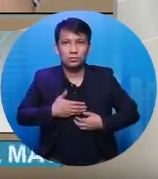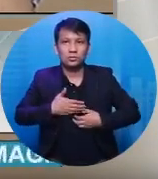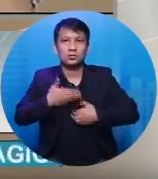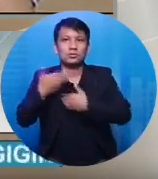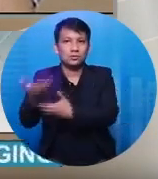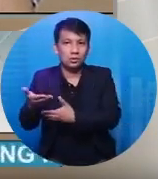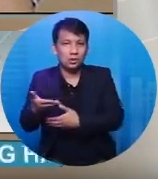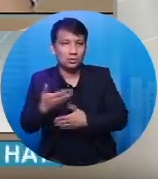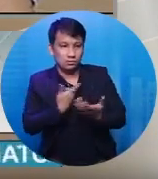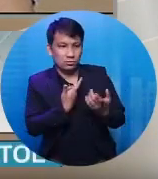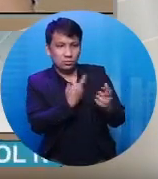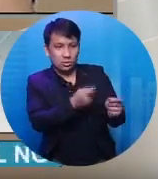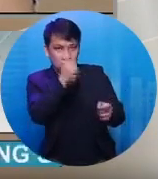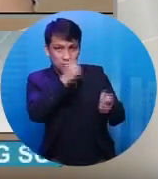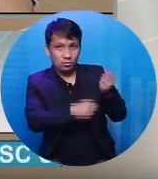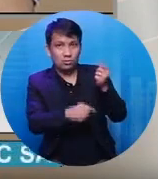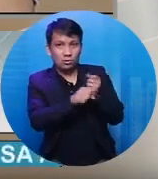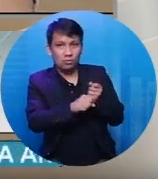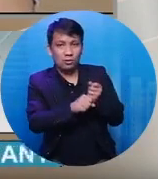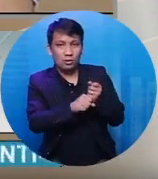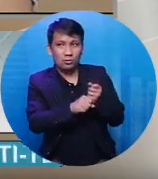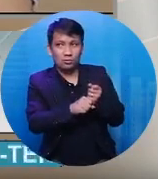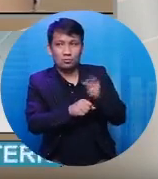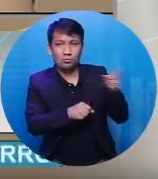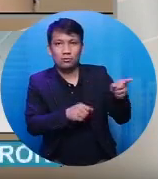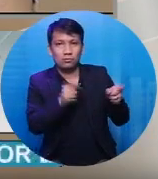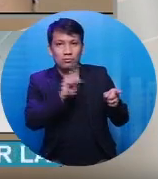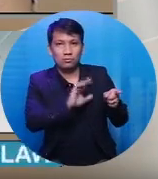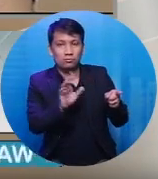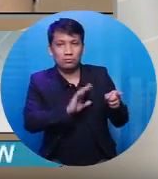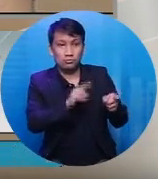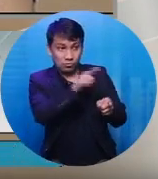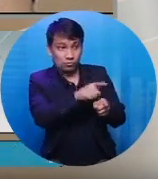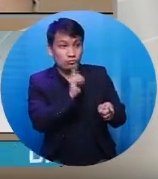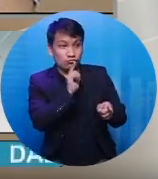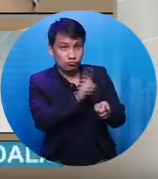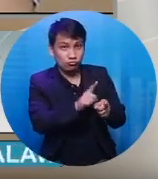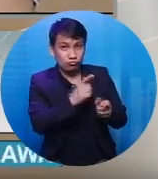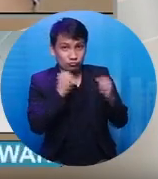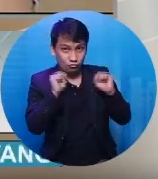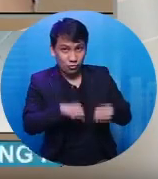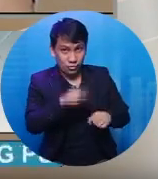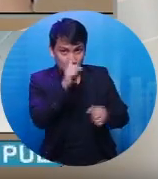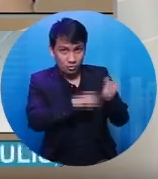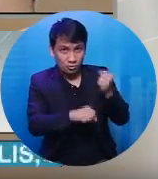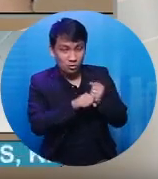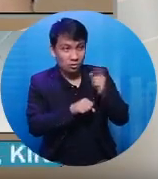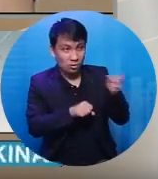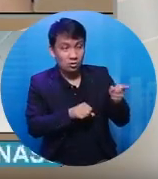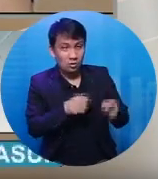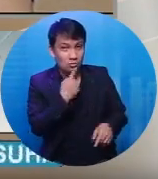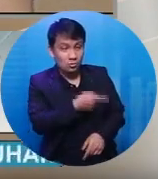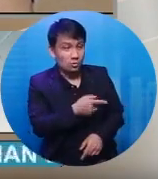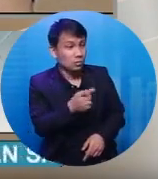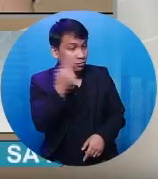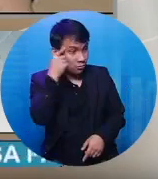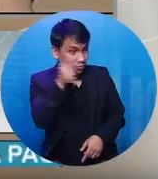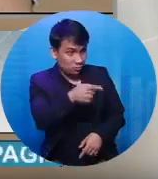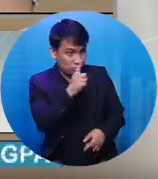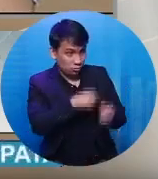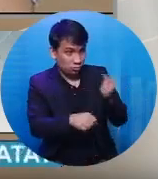Ang tiwala ay ganun din. Kung katiwa-tiwala ang tao, ikaw, sa tingin mo, katiwa-tiwala